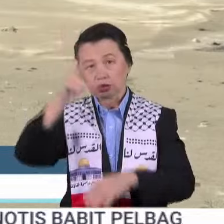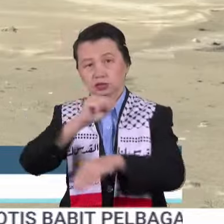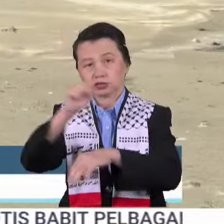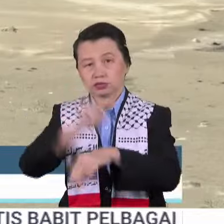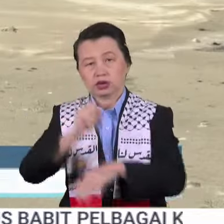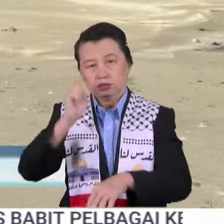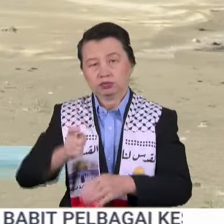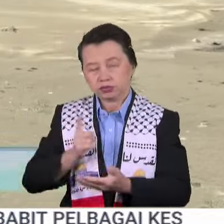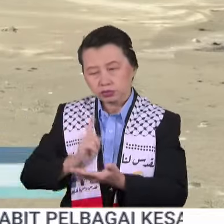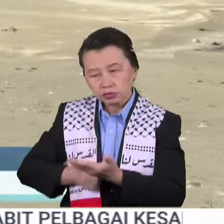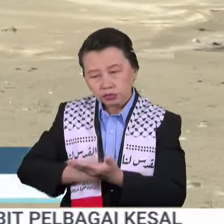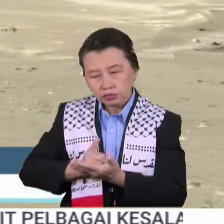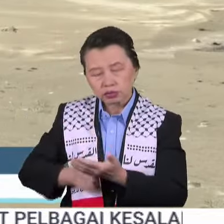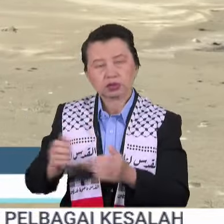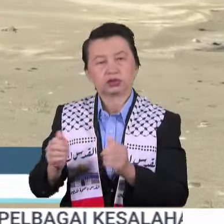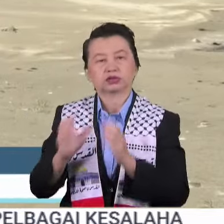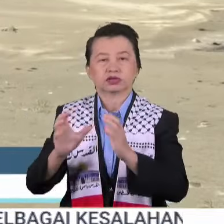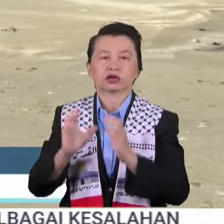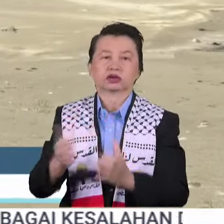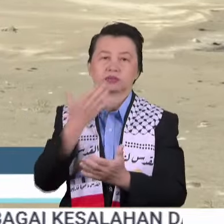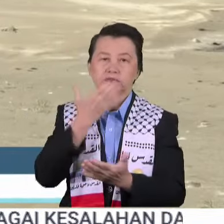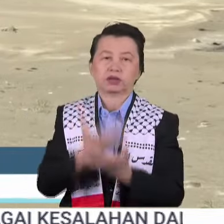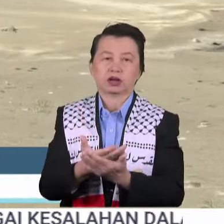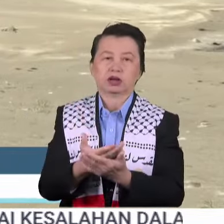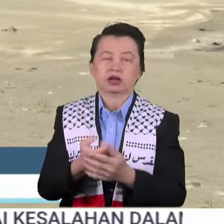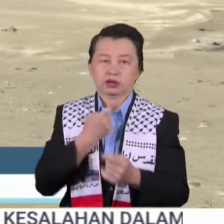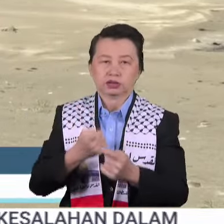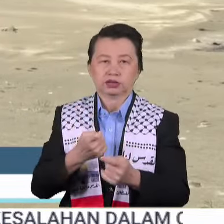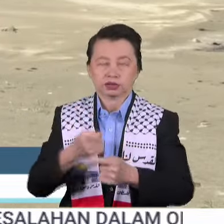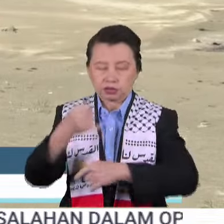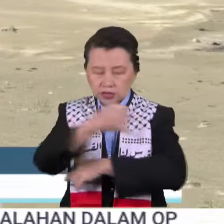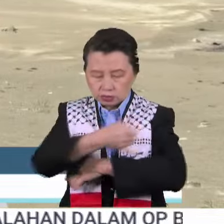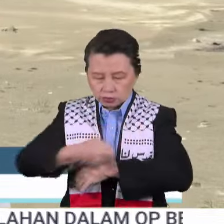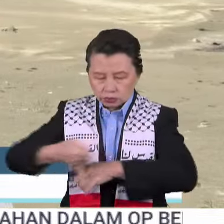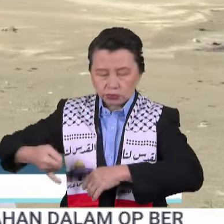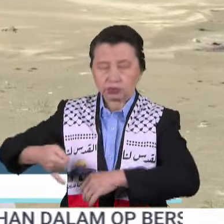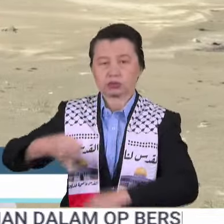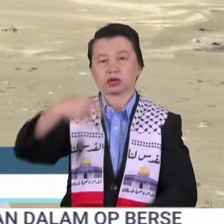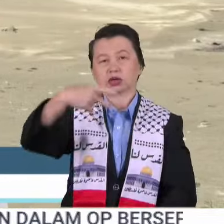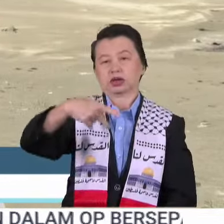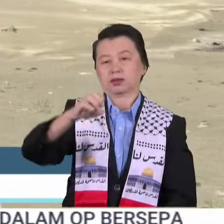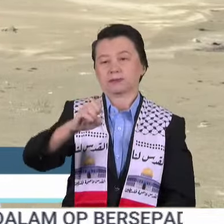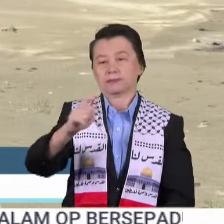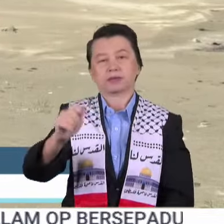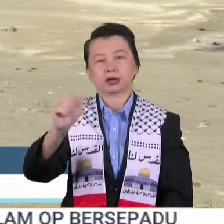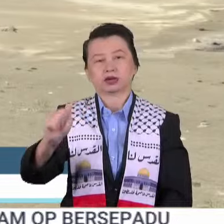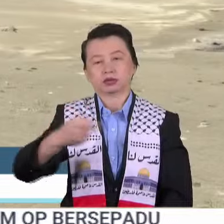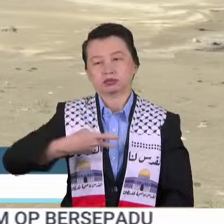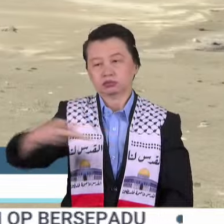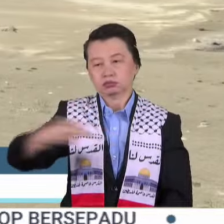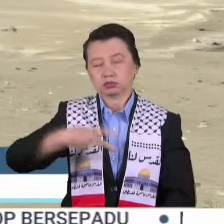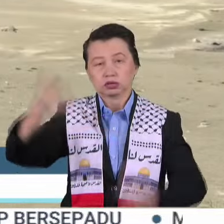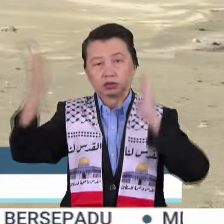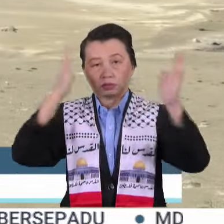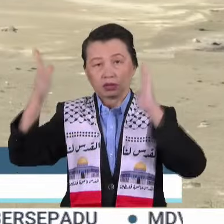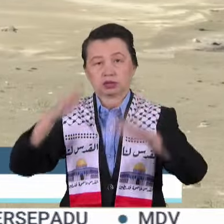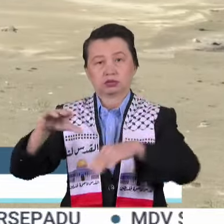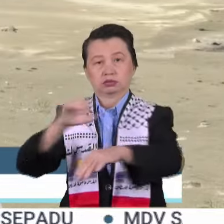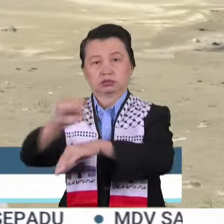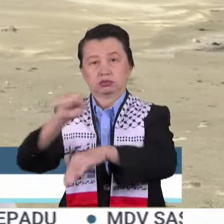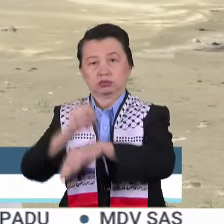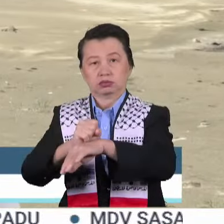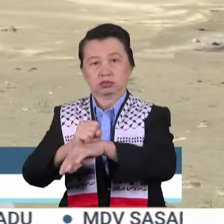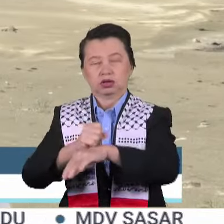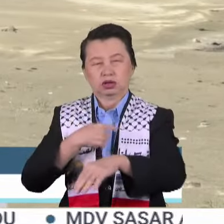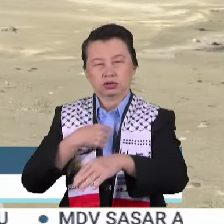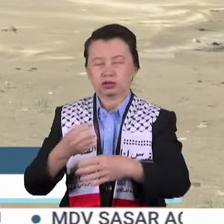hendaklah berunding secara baik terutama dari segi pemetaan perairan antara Malaysia dan Singapura. Seperti sedia maklum, masih lagi